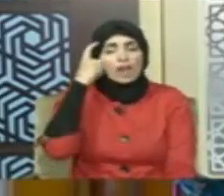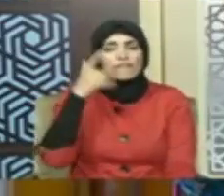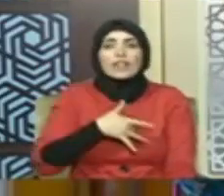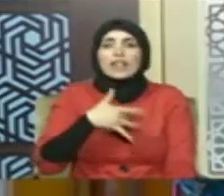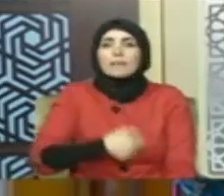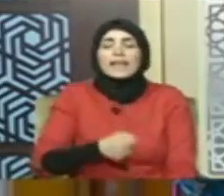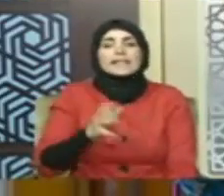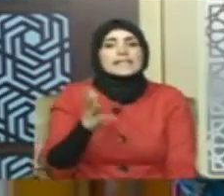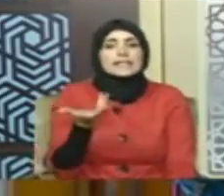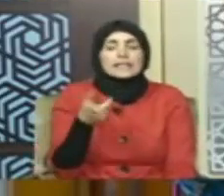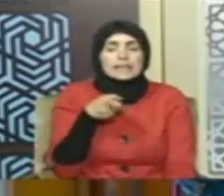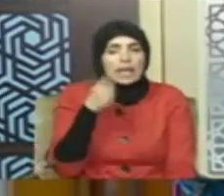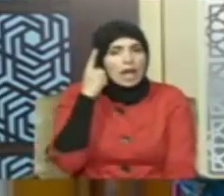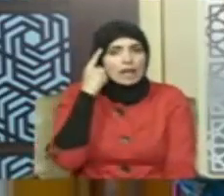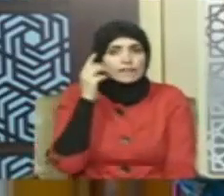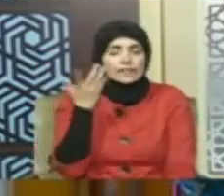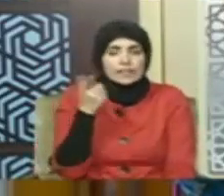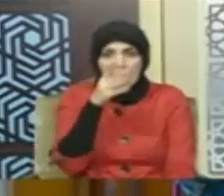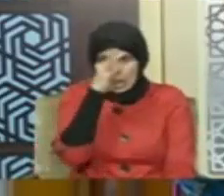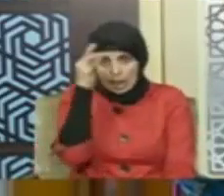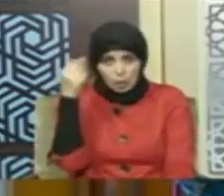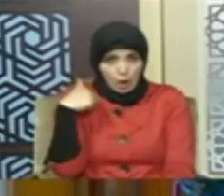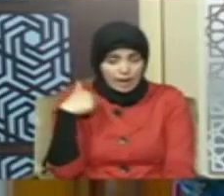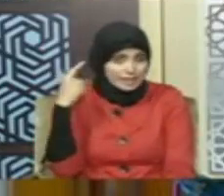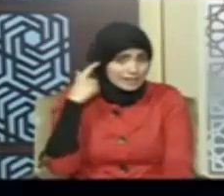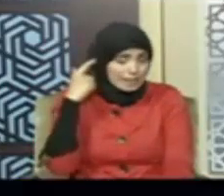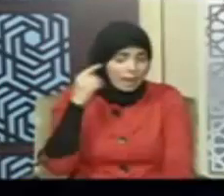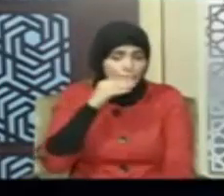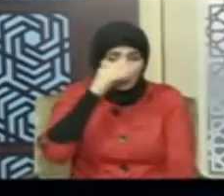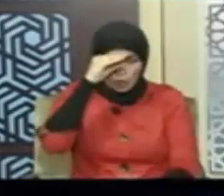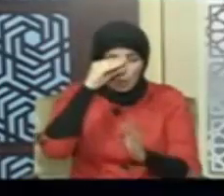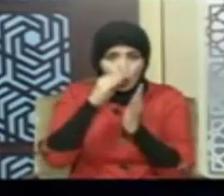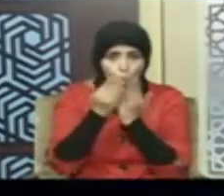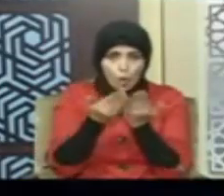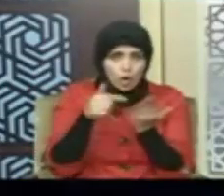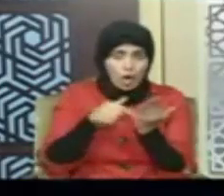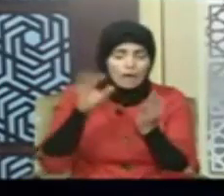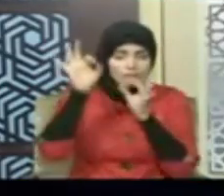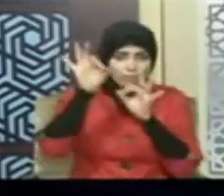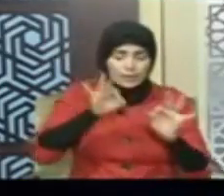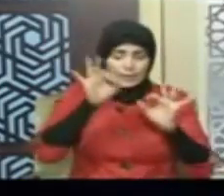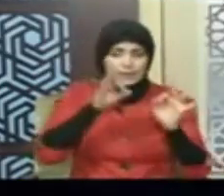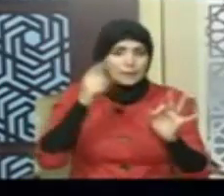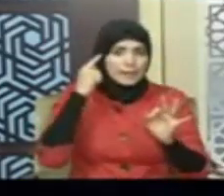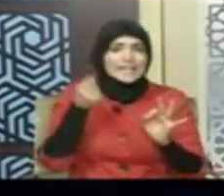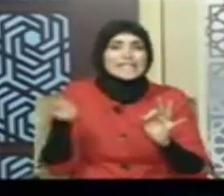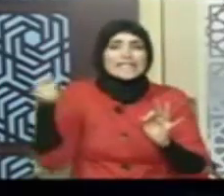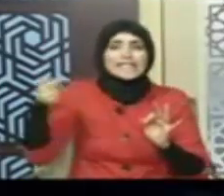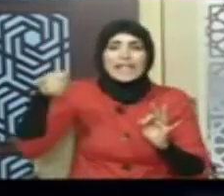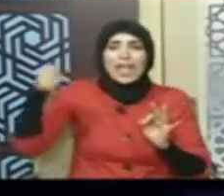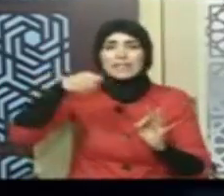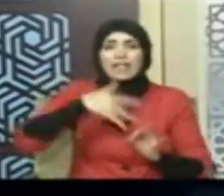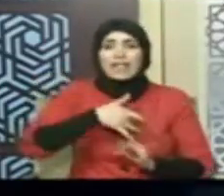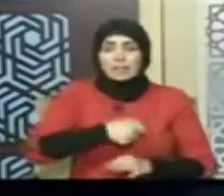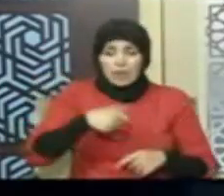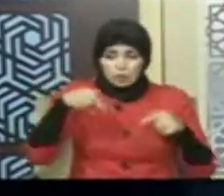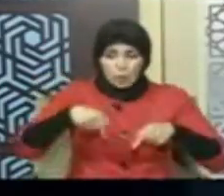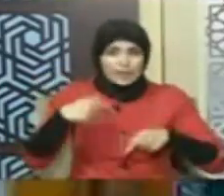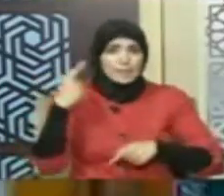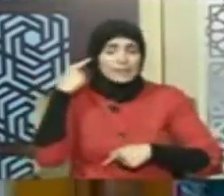استمعت إلى كتاب الله زادك إيمانا. ونحن نقرأ ونتعلم